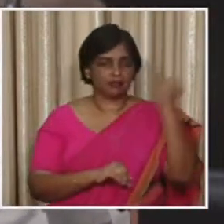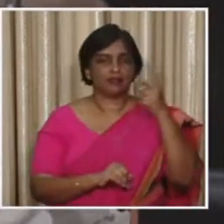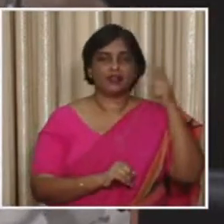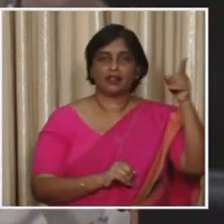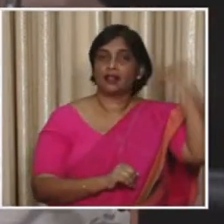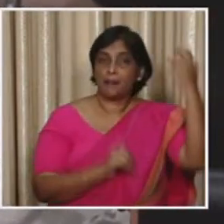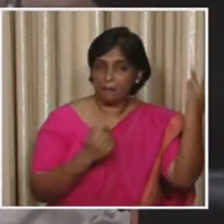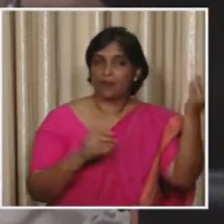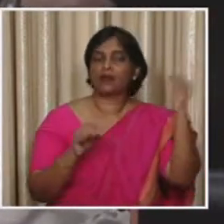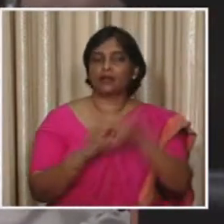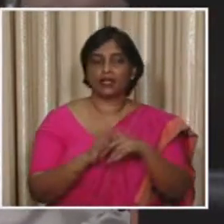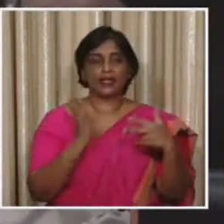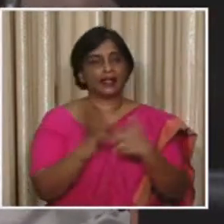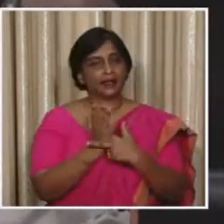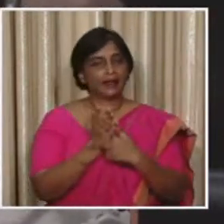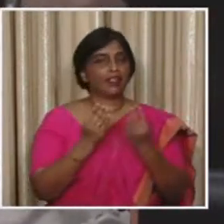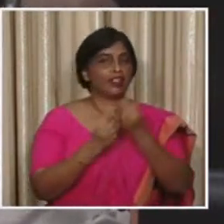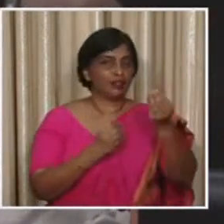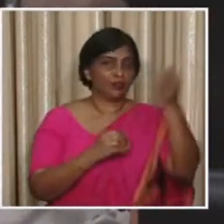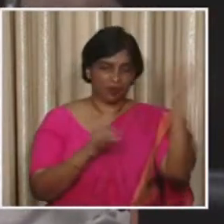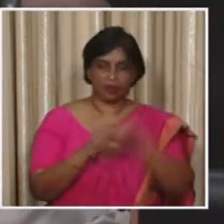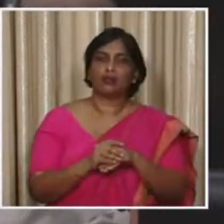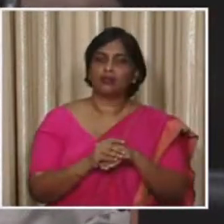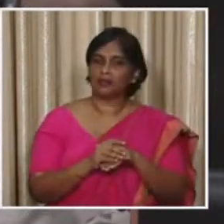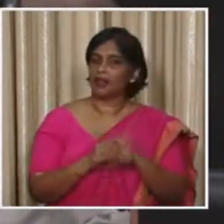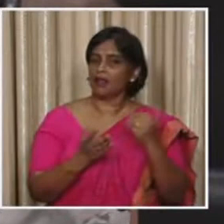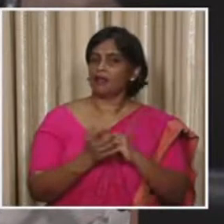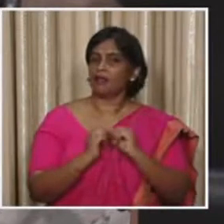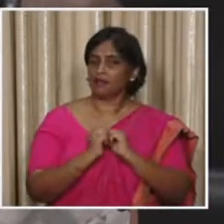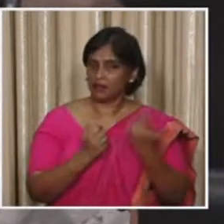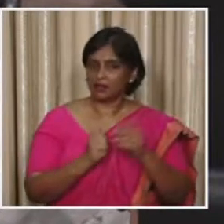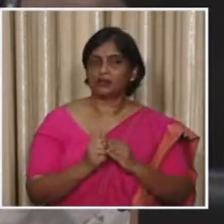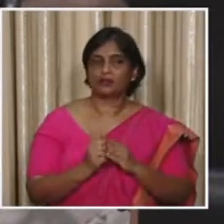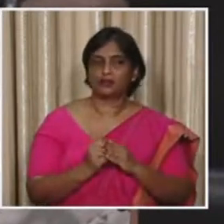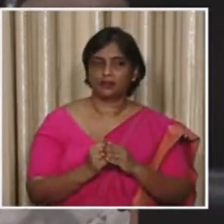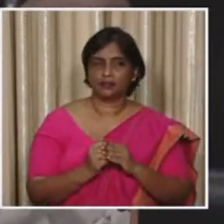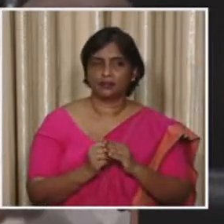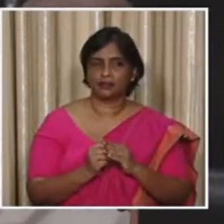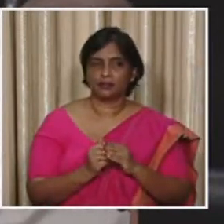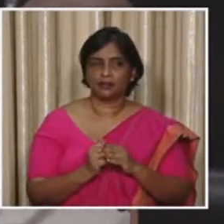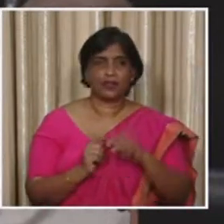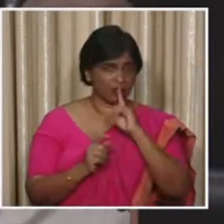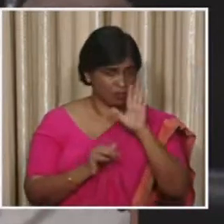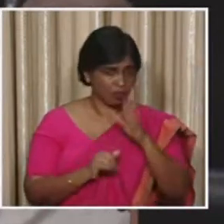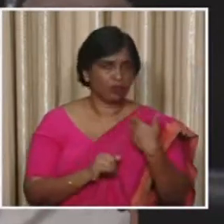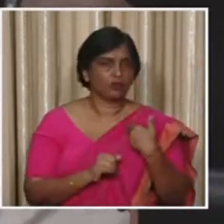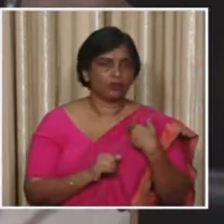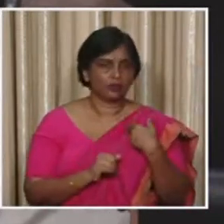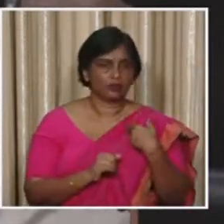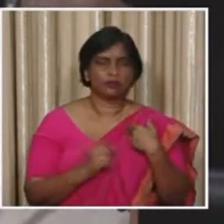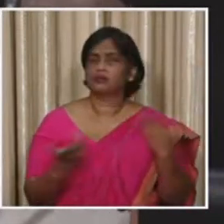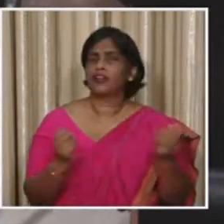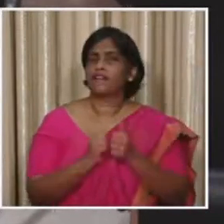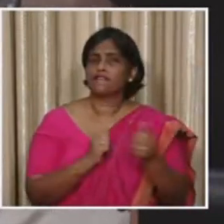එතන කතා කරන්න බැරි නිසා ටිකට් එකක් දුන්නේ නිසානේ. ඔය ගැන ආපහු කියන්න ඕනේද? ඕක ගැන මම කතා කරන්න ඕනේද? මොකක්ද